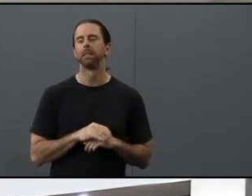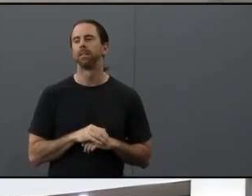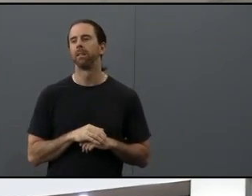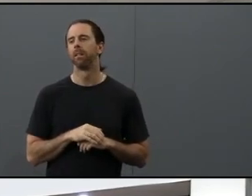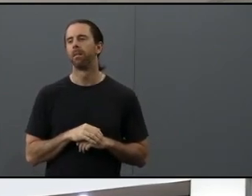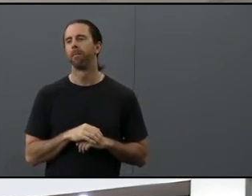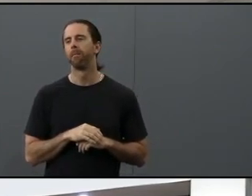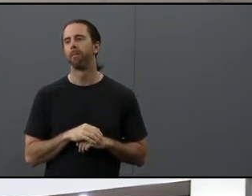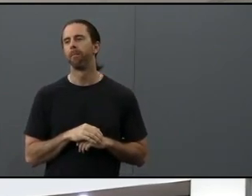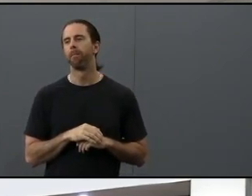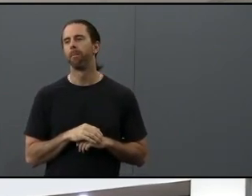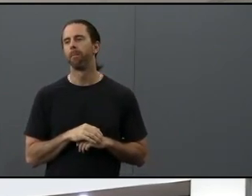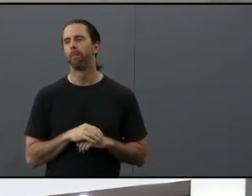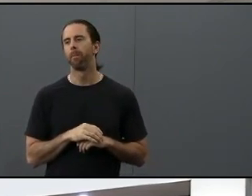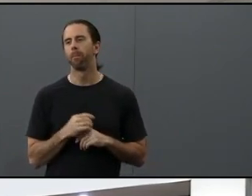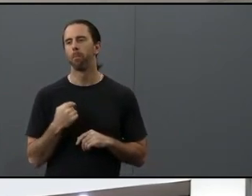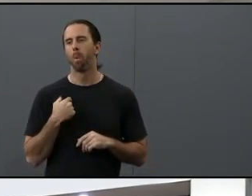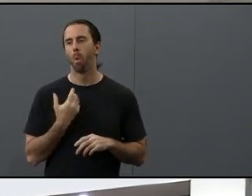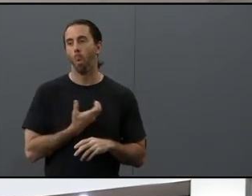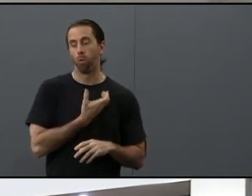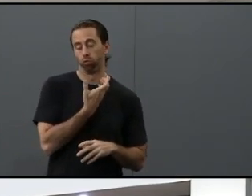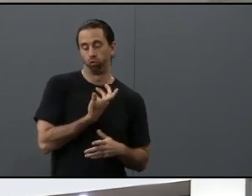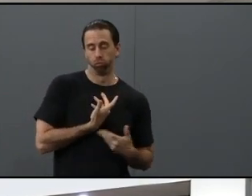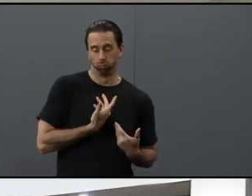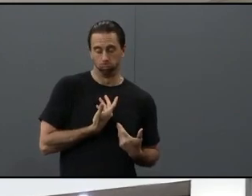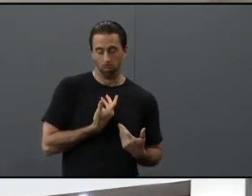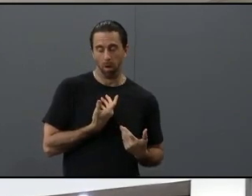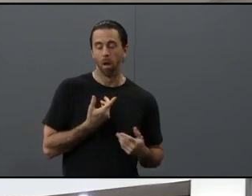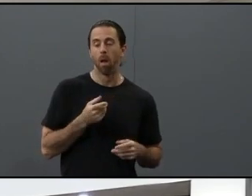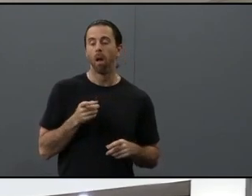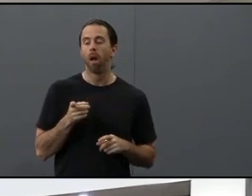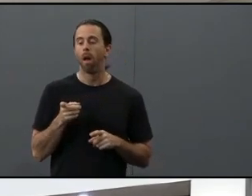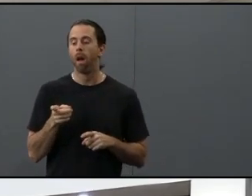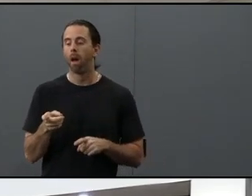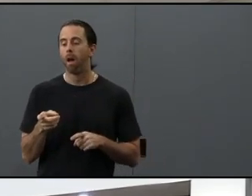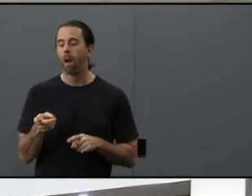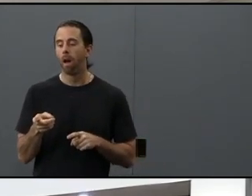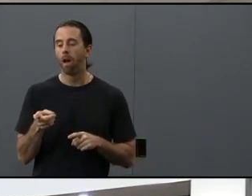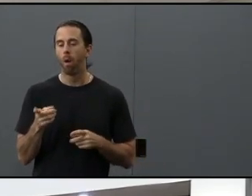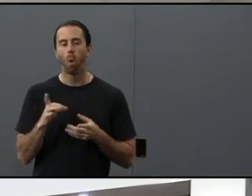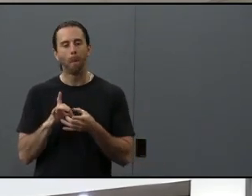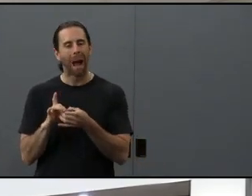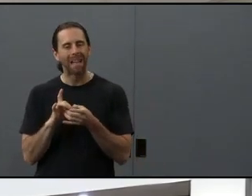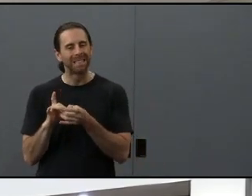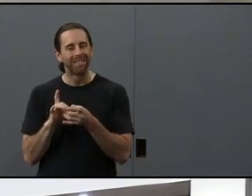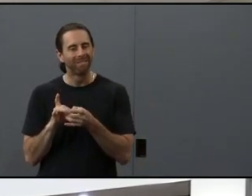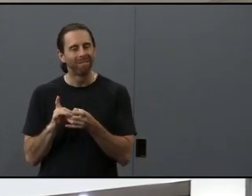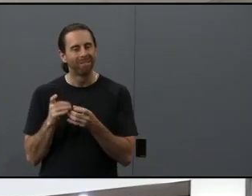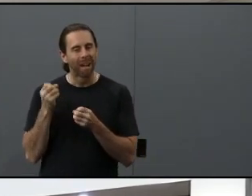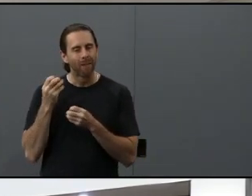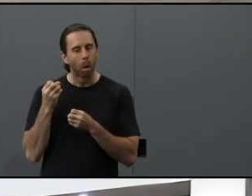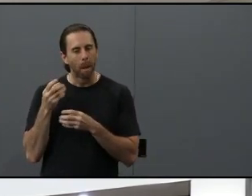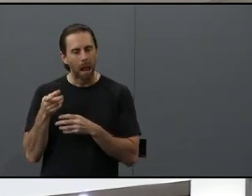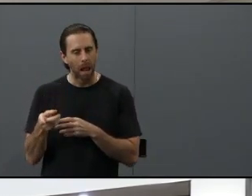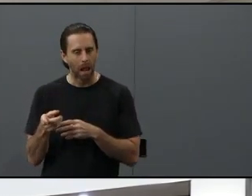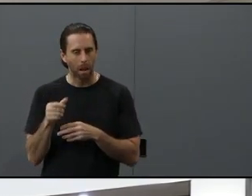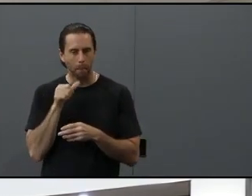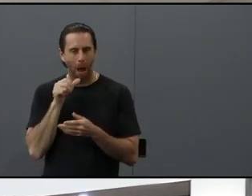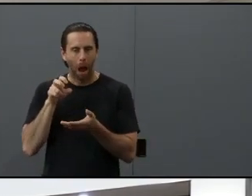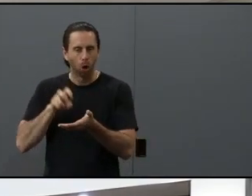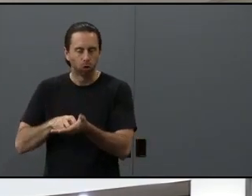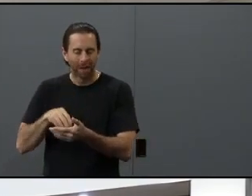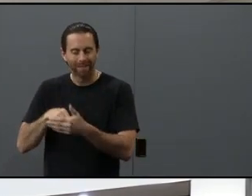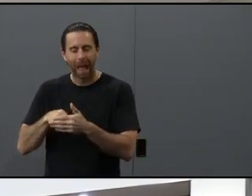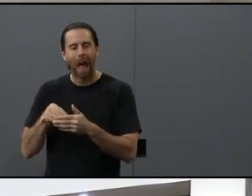forment en fait je suis juste le coach eux autres ils sont ils sont en en coopérative informelle parce qu'ils sont pas enregistrés au